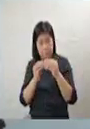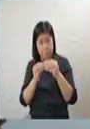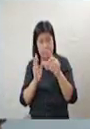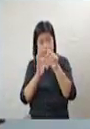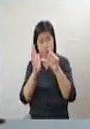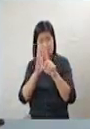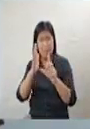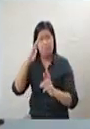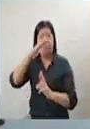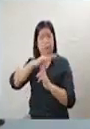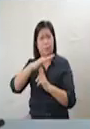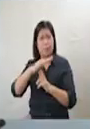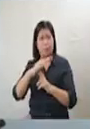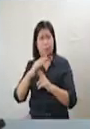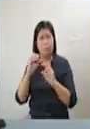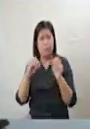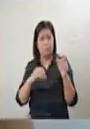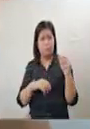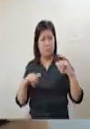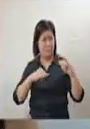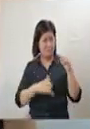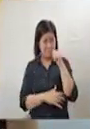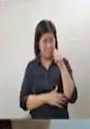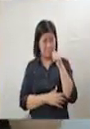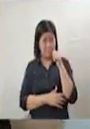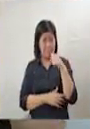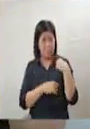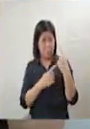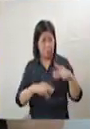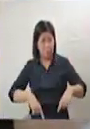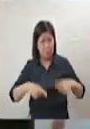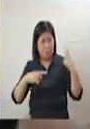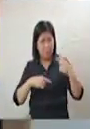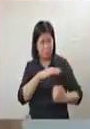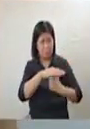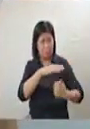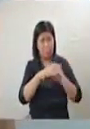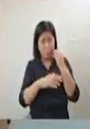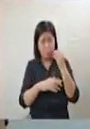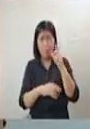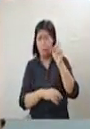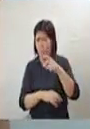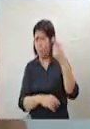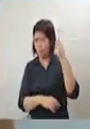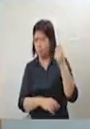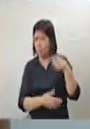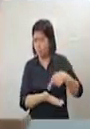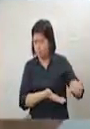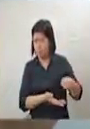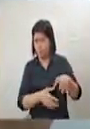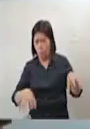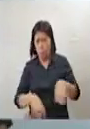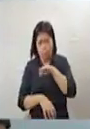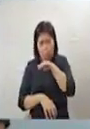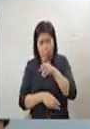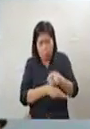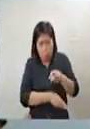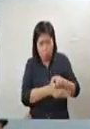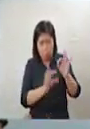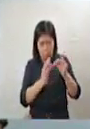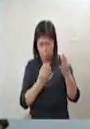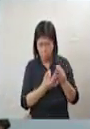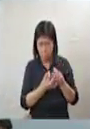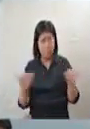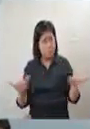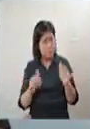reproductive work na ginagawa ng mga babae, lalo, kahit yung lifetime home-based, homemakers, at pati